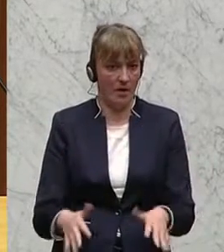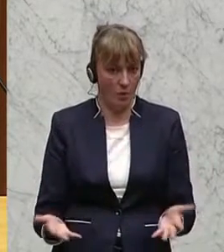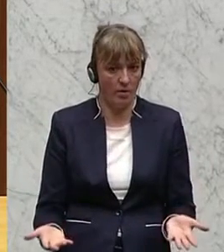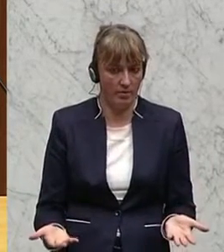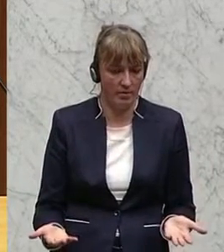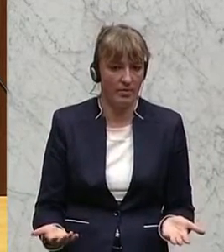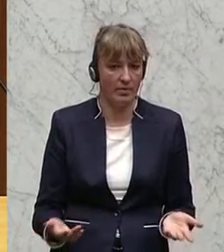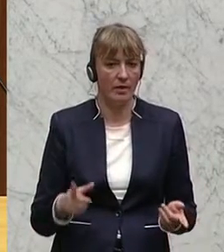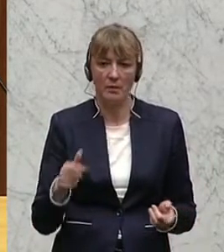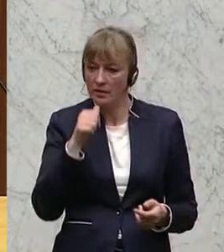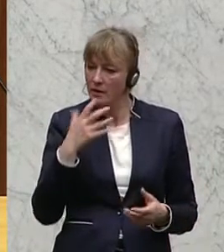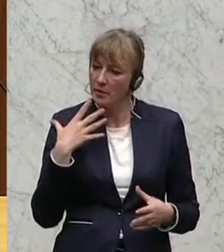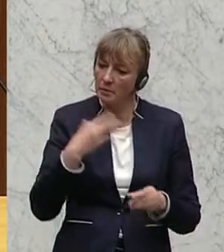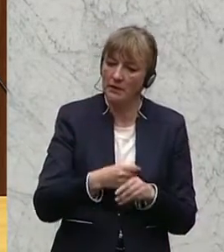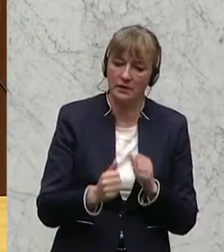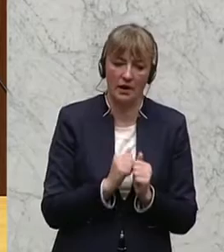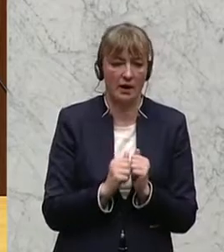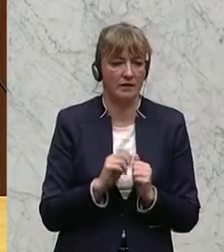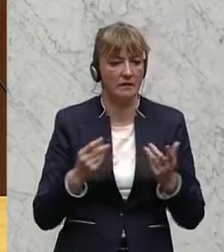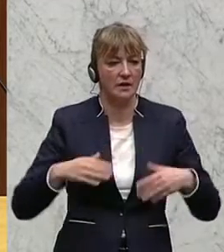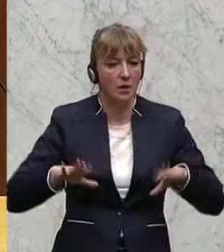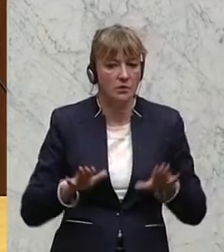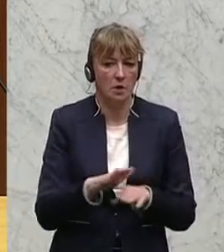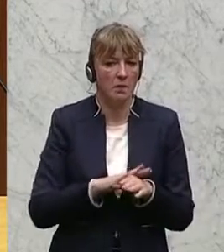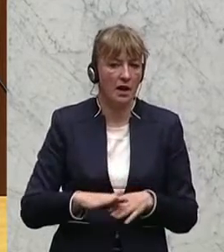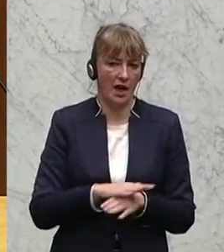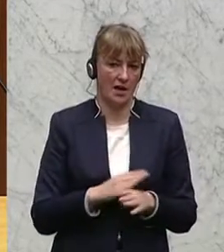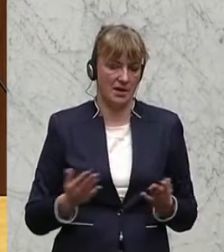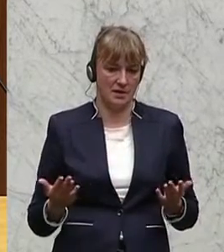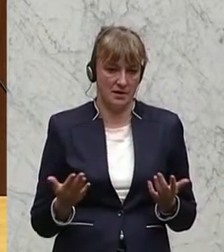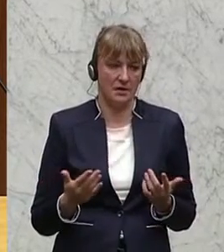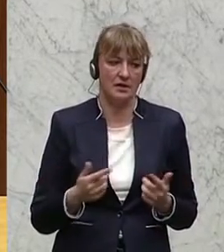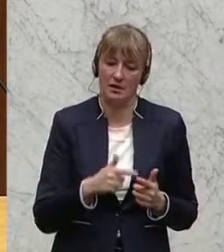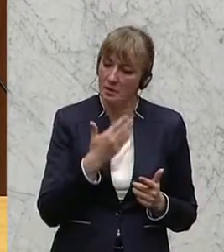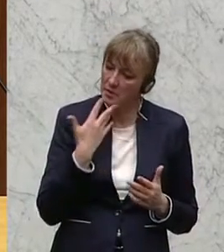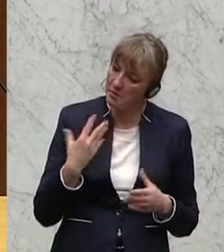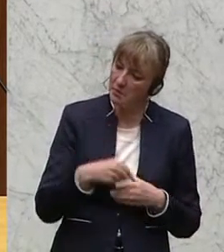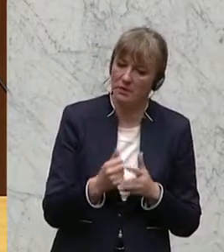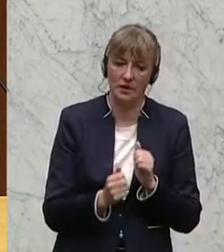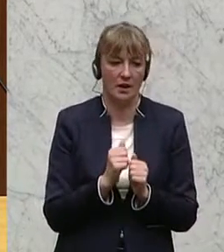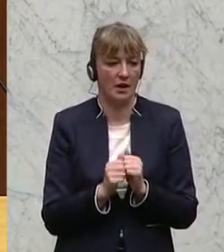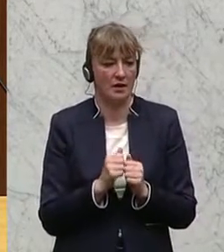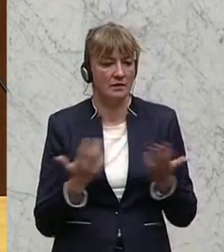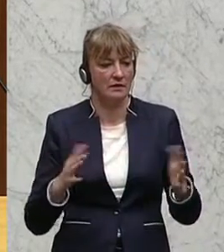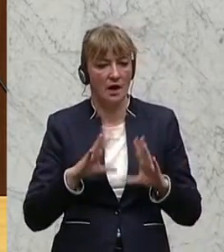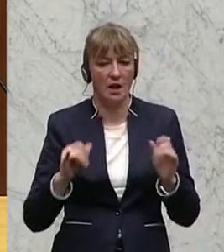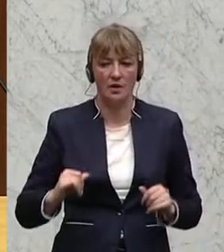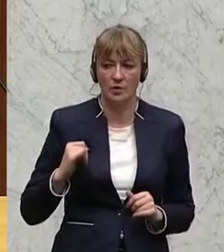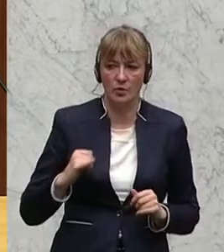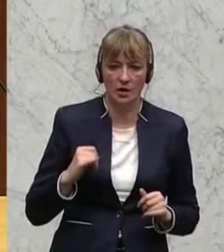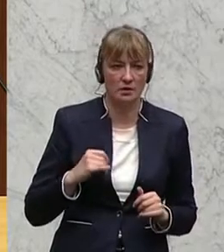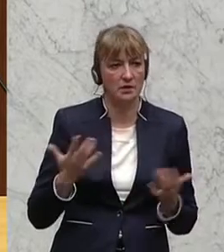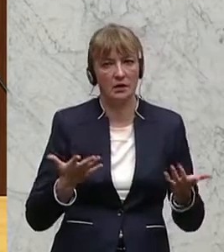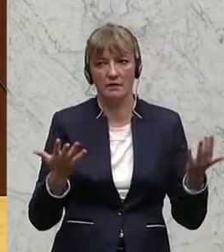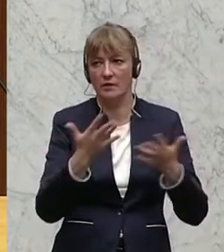sind aber nicht mitgerechnet der ganze Asylbereich, der gekommen ist, da ist nicht mitgerechnet alle Jugendlichen, die